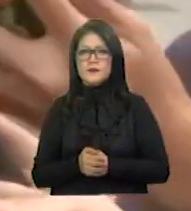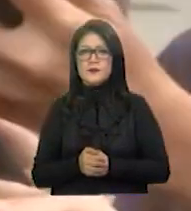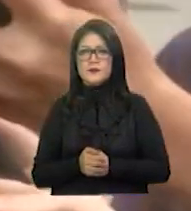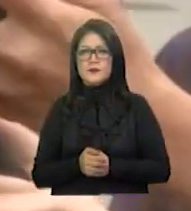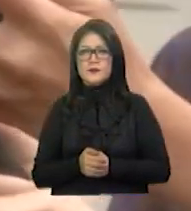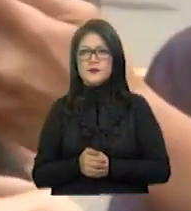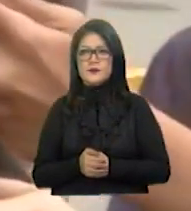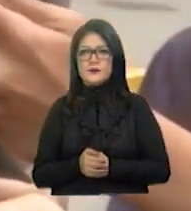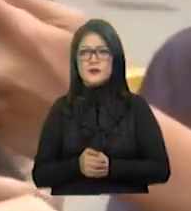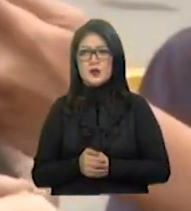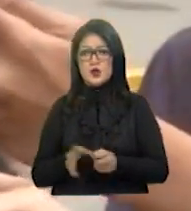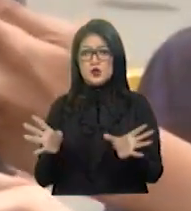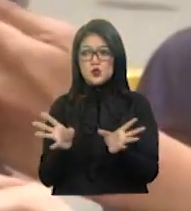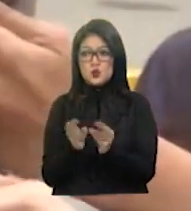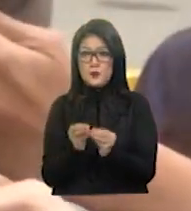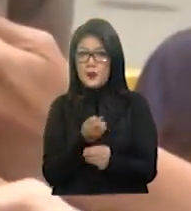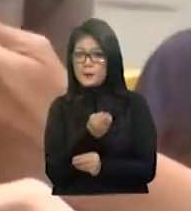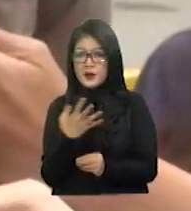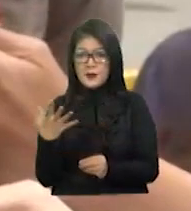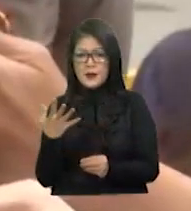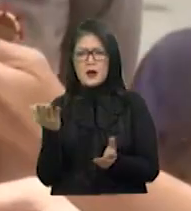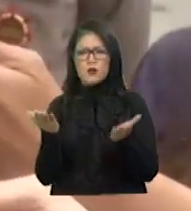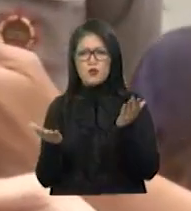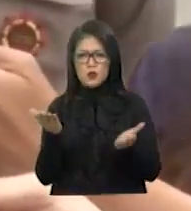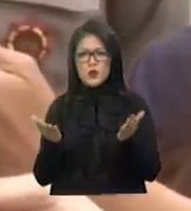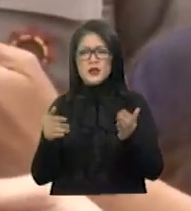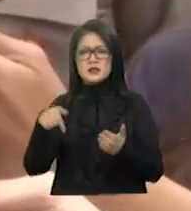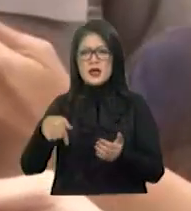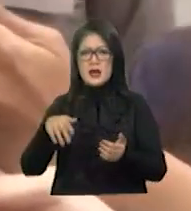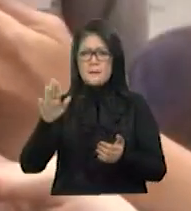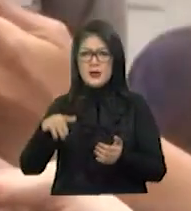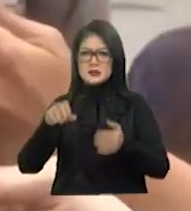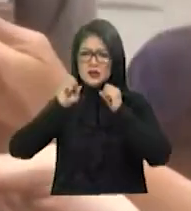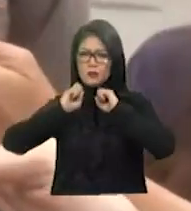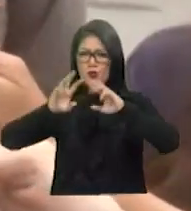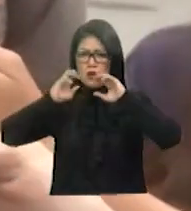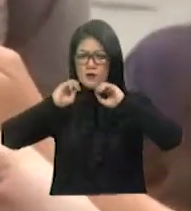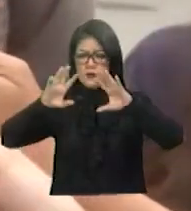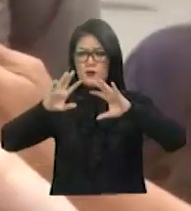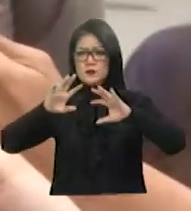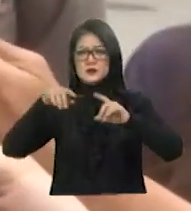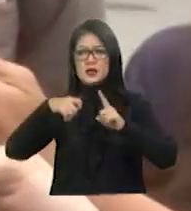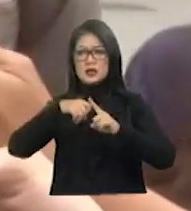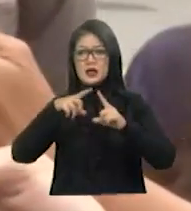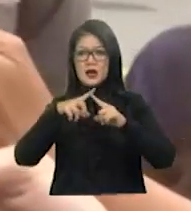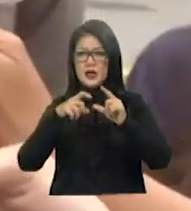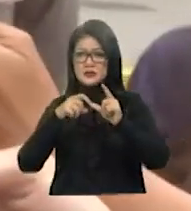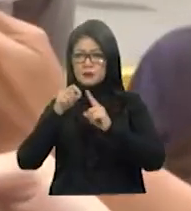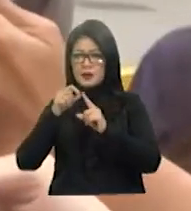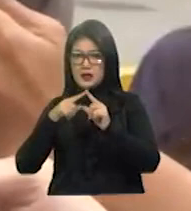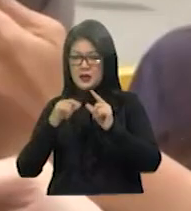untuk jumlah massa estimasi pertama ini yang saat ini sedang menyampaikan aspirasi dari KSP rezeki